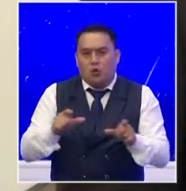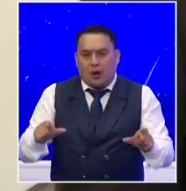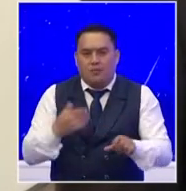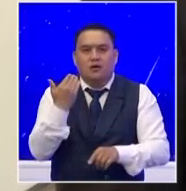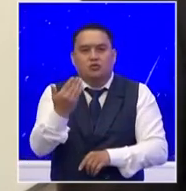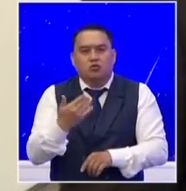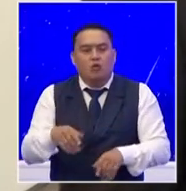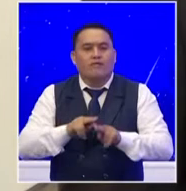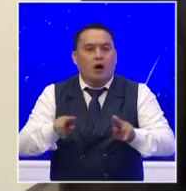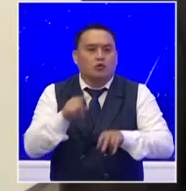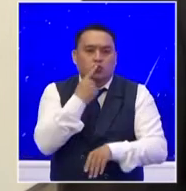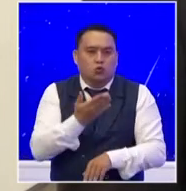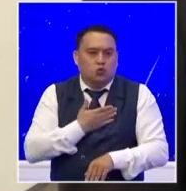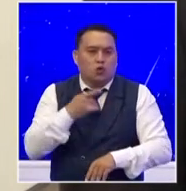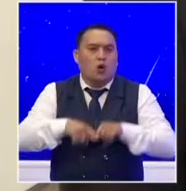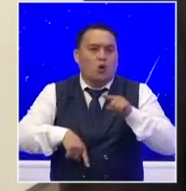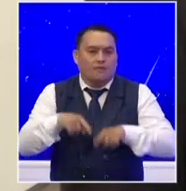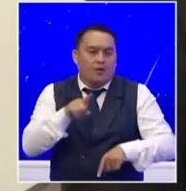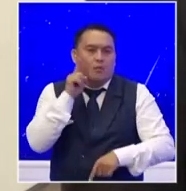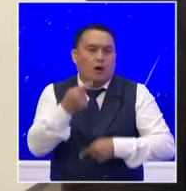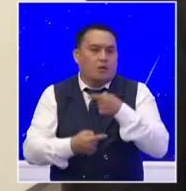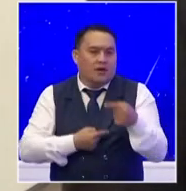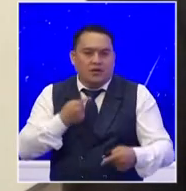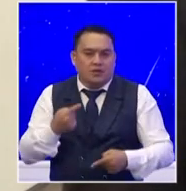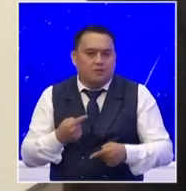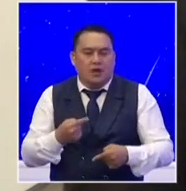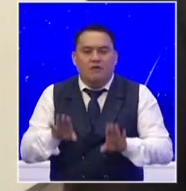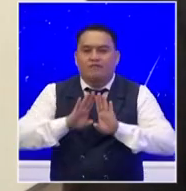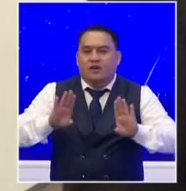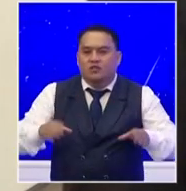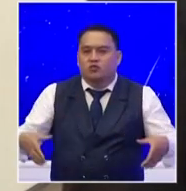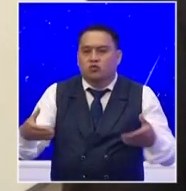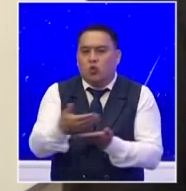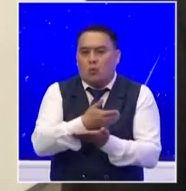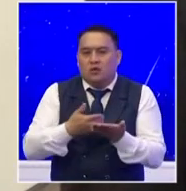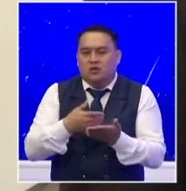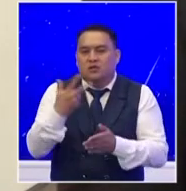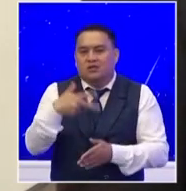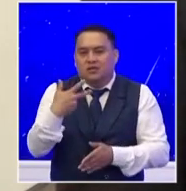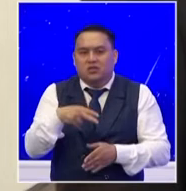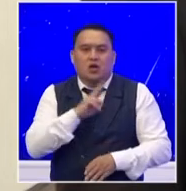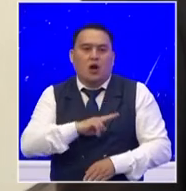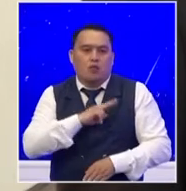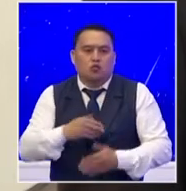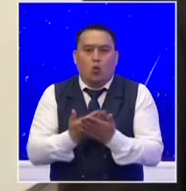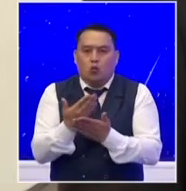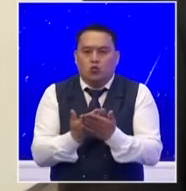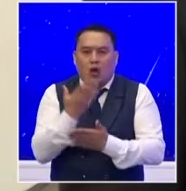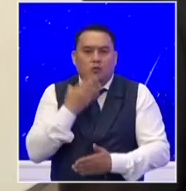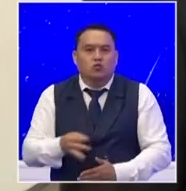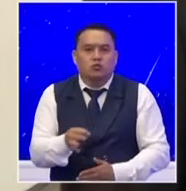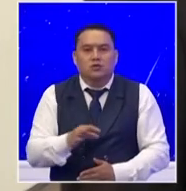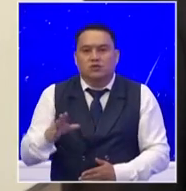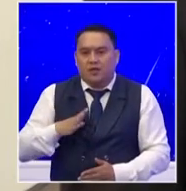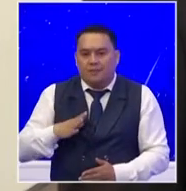тематические картины воспитать чувство патриотизма в подрастающем поколении. На выставке собраны более 30 авторских работ художников Алматинской